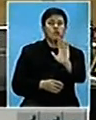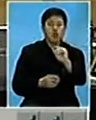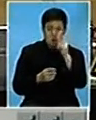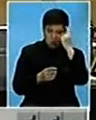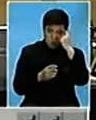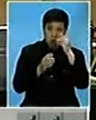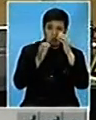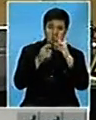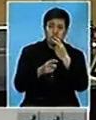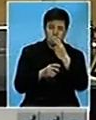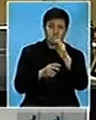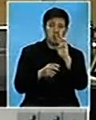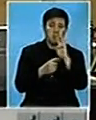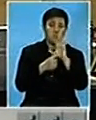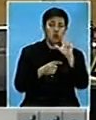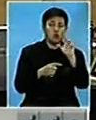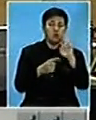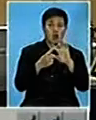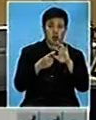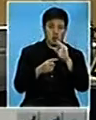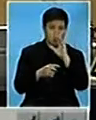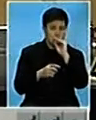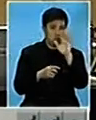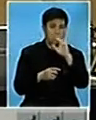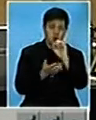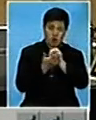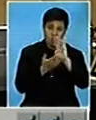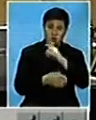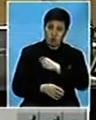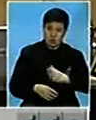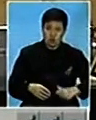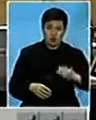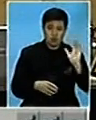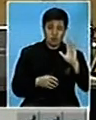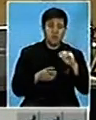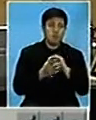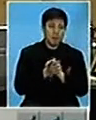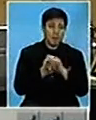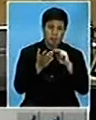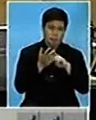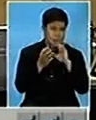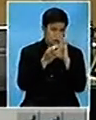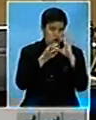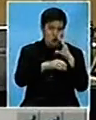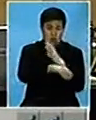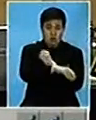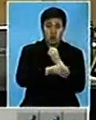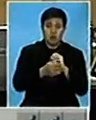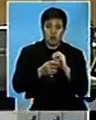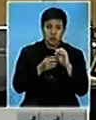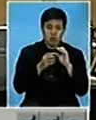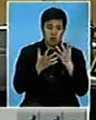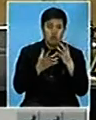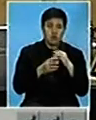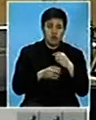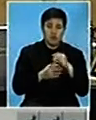ได้วิจัยว่าท่านวชิระจะอย่าเอ่ยถึงสถาบันพระมหากษัตริย์เลยครับท่านไม่ทรงยุ่งเกี่ยวกับการเมืองท่านพิเชษกับพอแล้วก็จะ